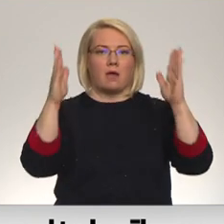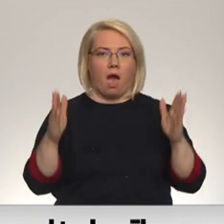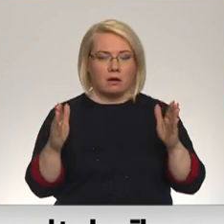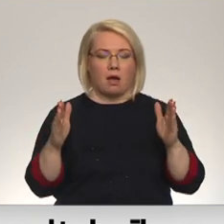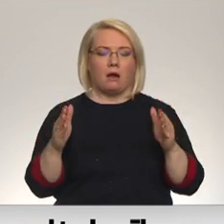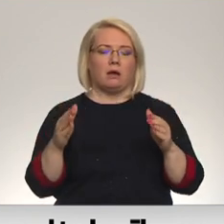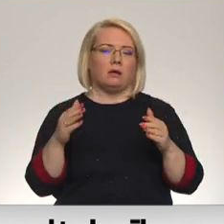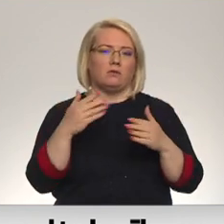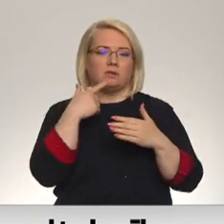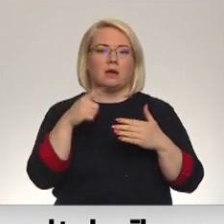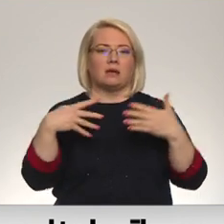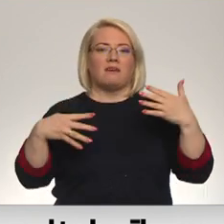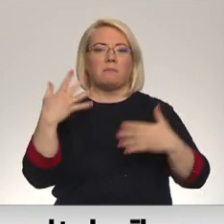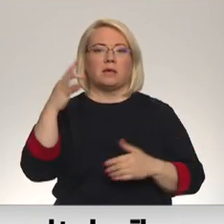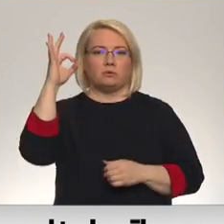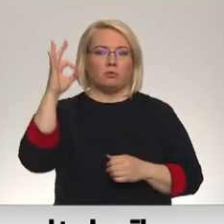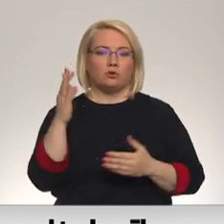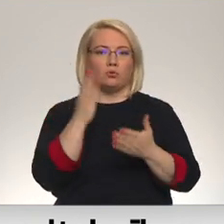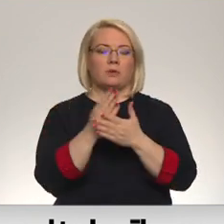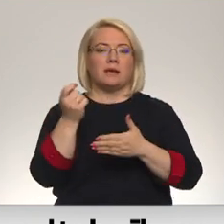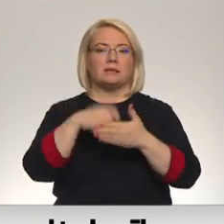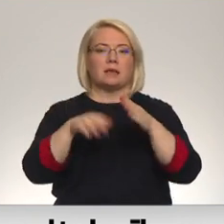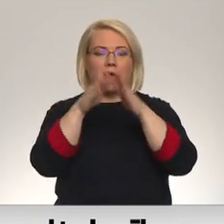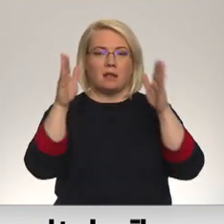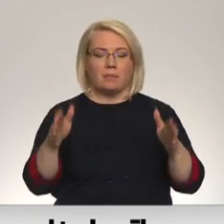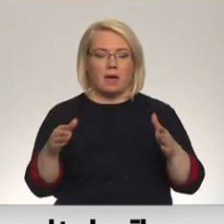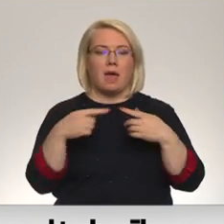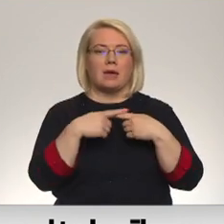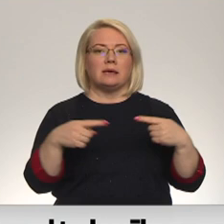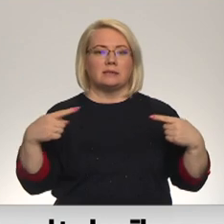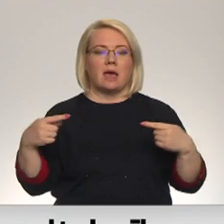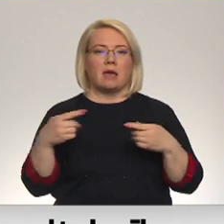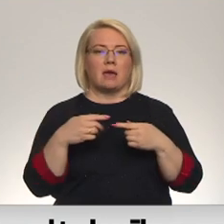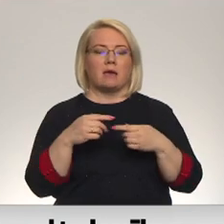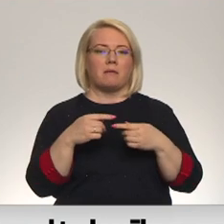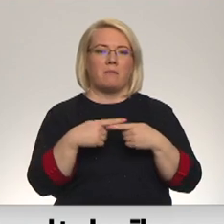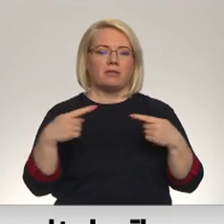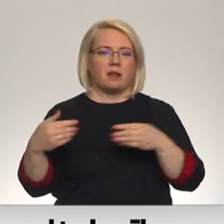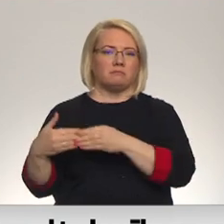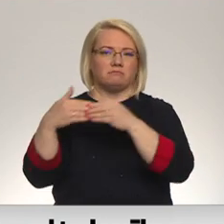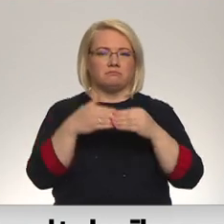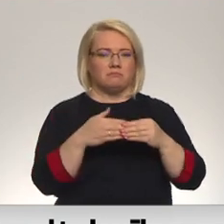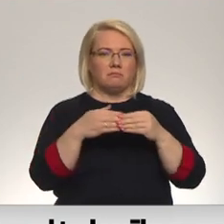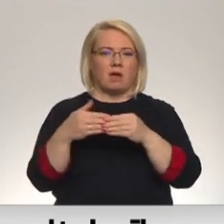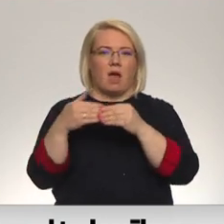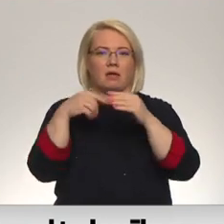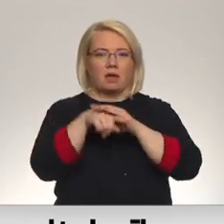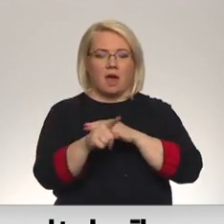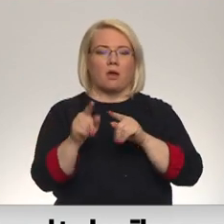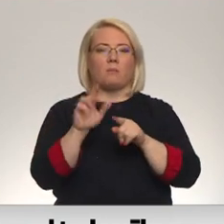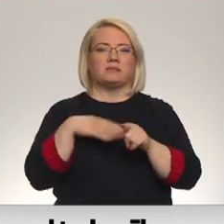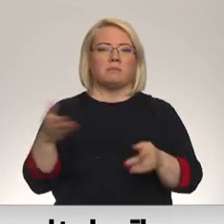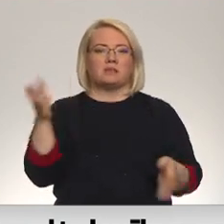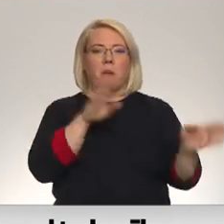notiek slēgtā angārā. Izē materiāls tiek ievests angārā, gatavais produkts tiek sapakots un izvests arī